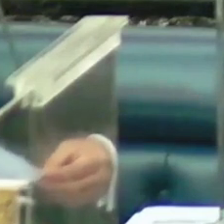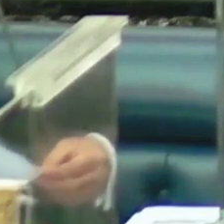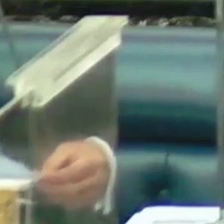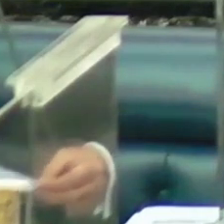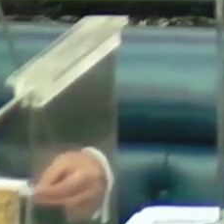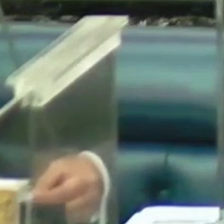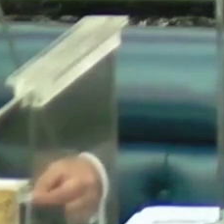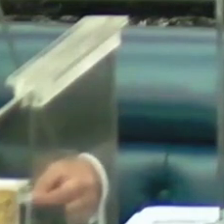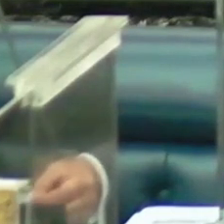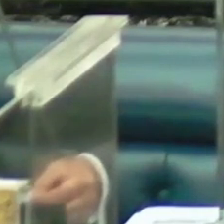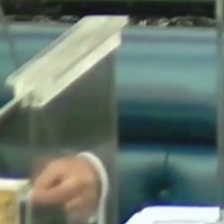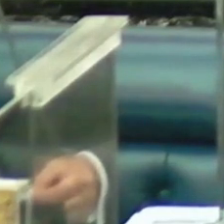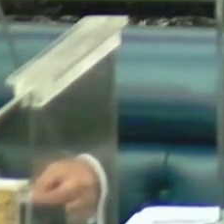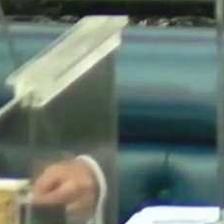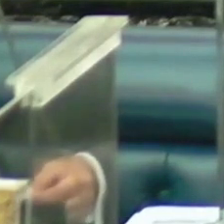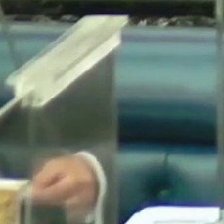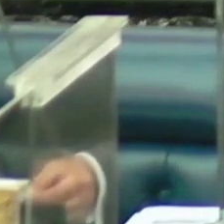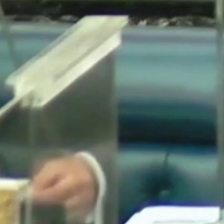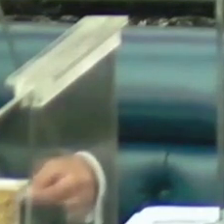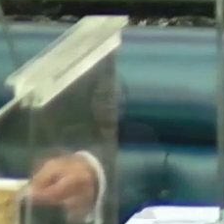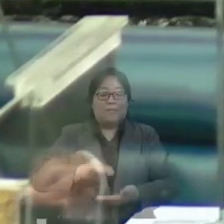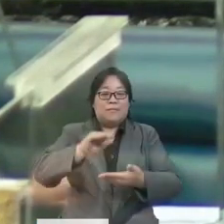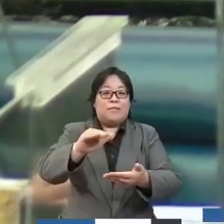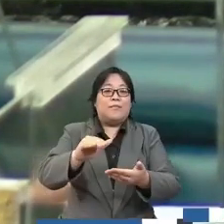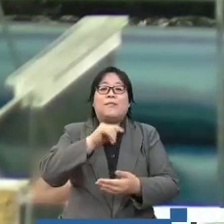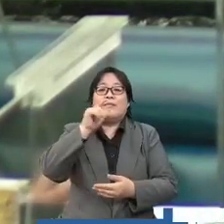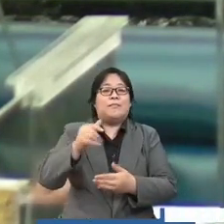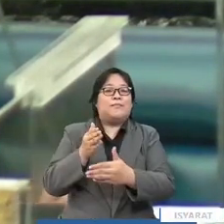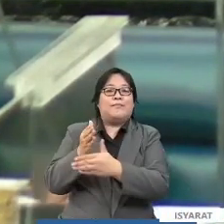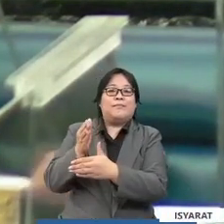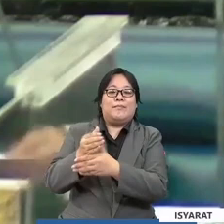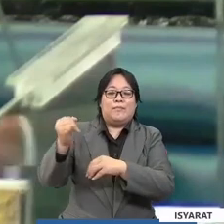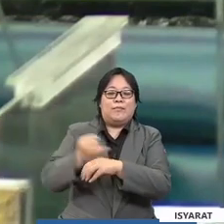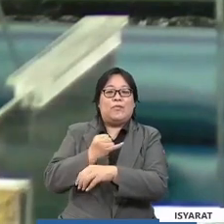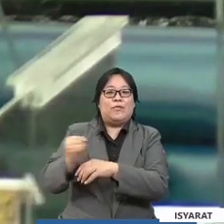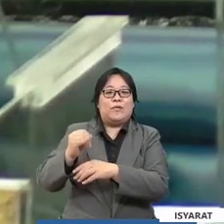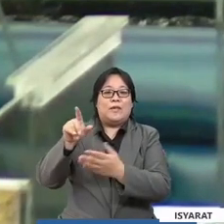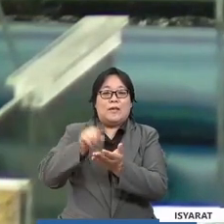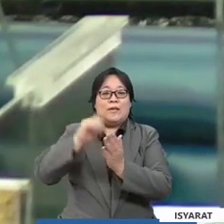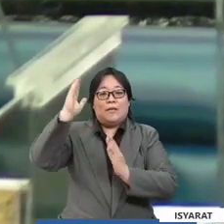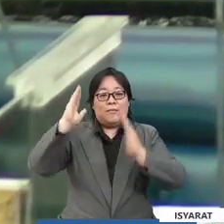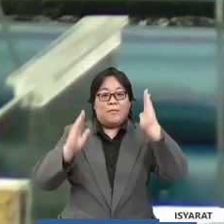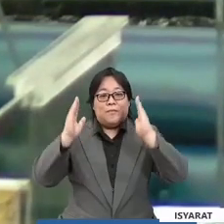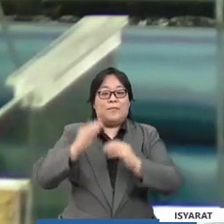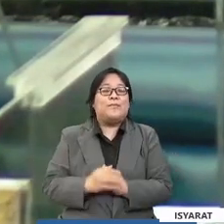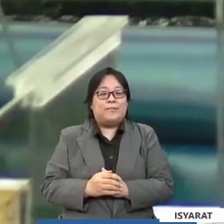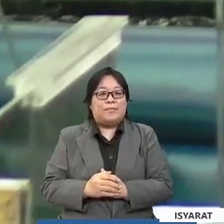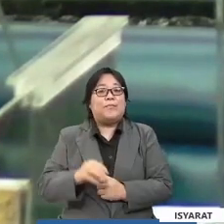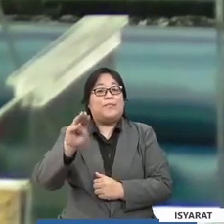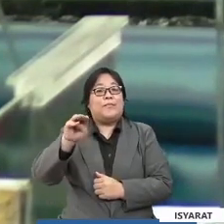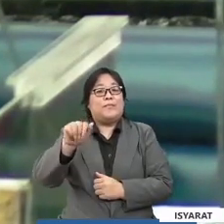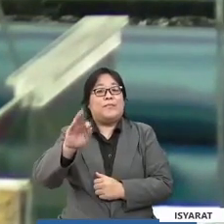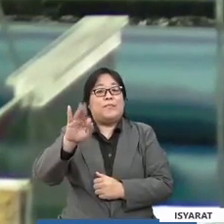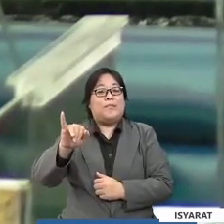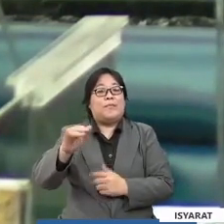untuk menampung keperluan bekalan tanpa menjejaskan industri ayam tempatan. MAFI menerusi